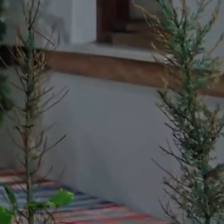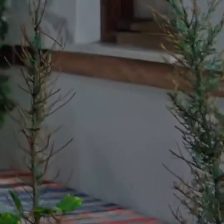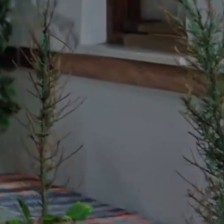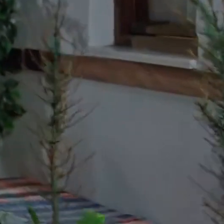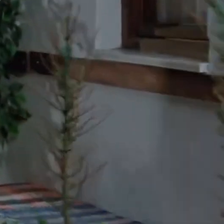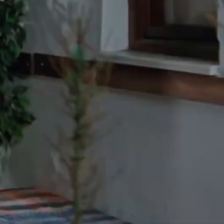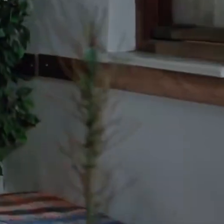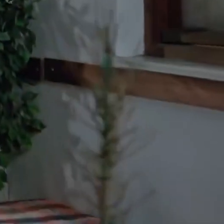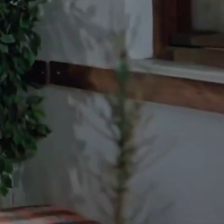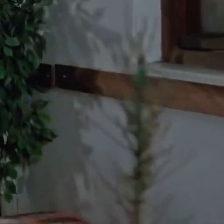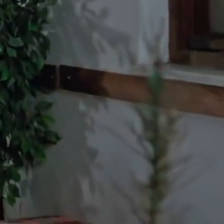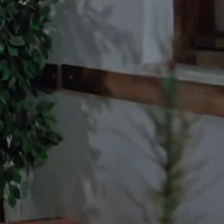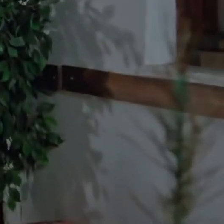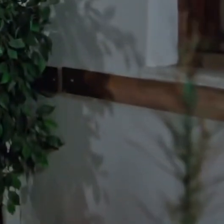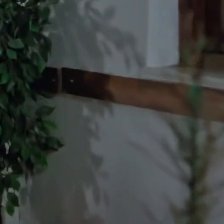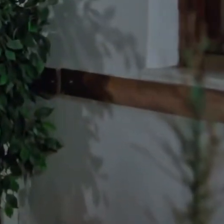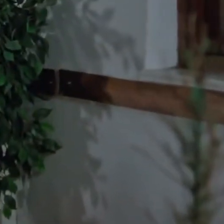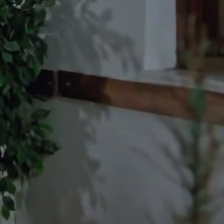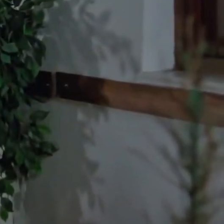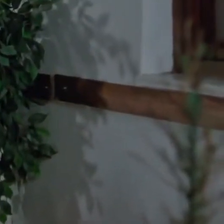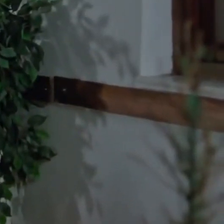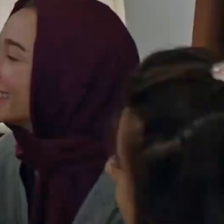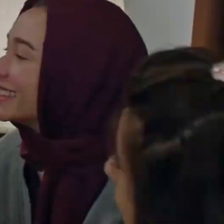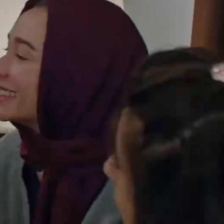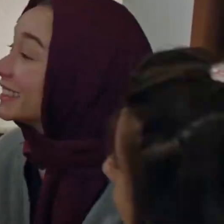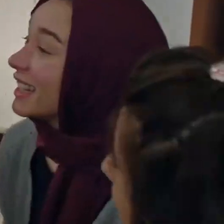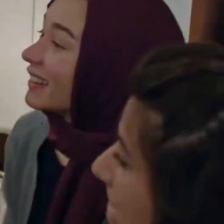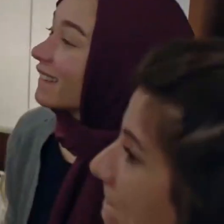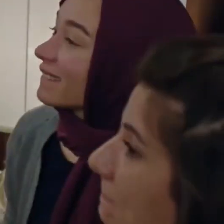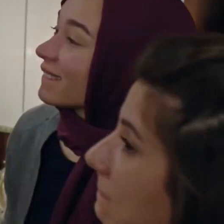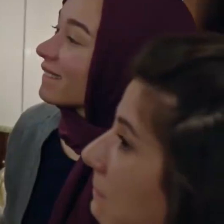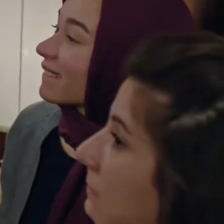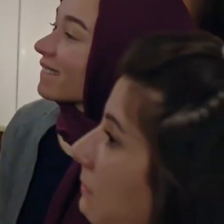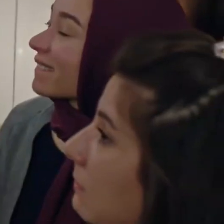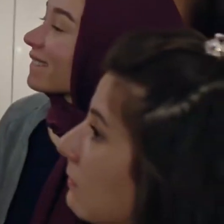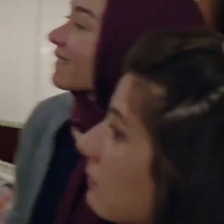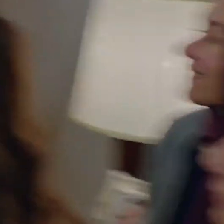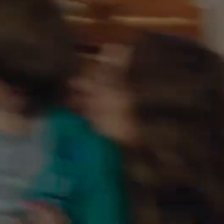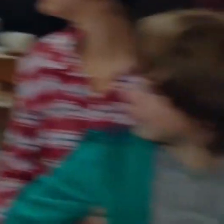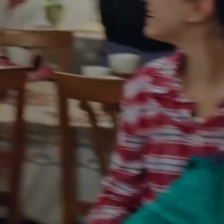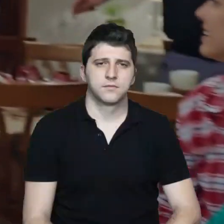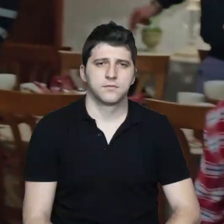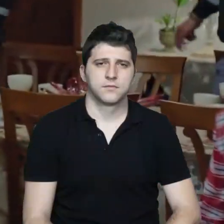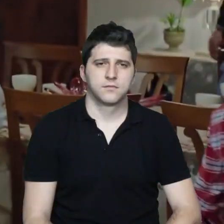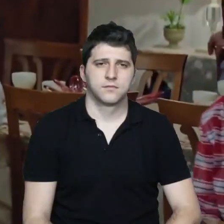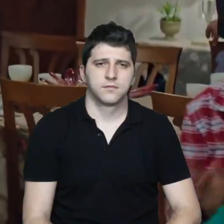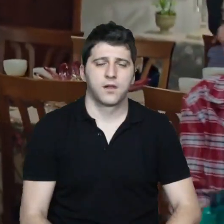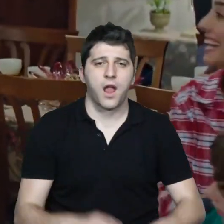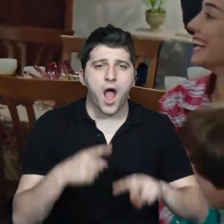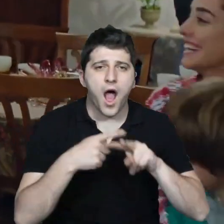İbrahim evin kapısına koşarak geldi. Arda Burcu'nun kucağında, Faik koltukta.